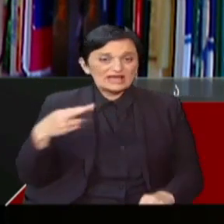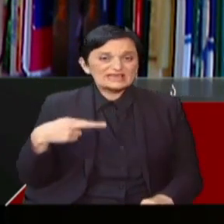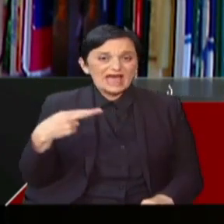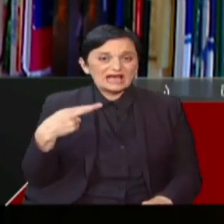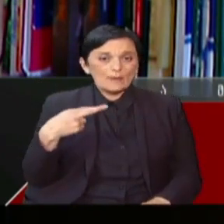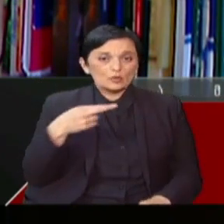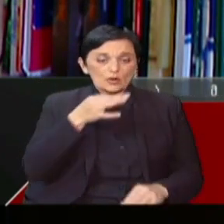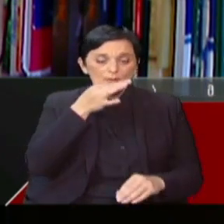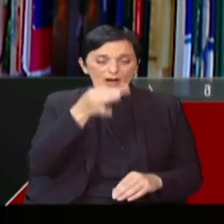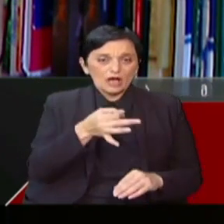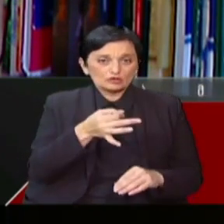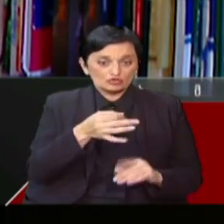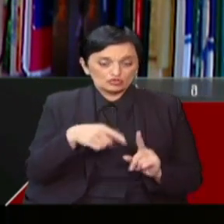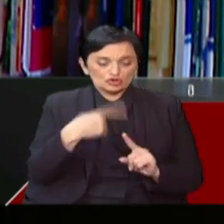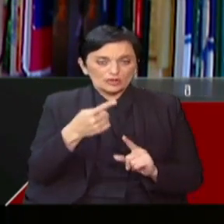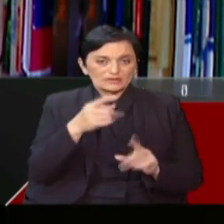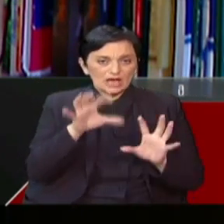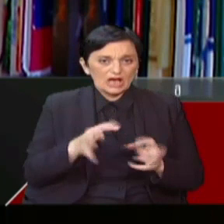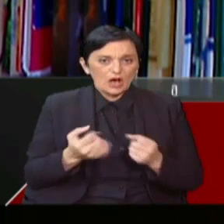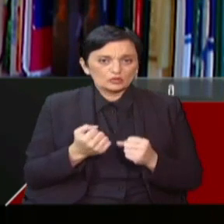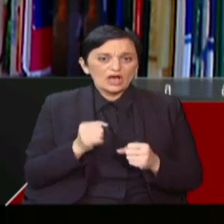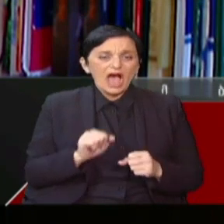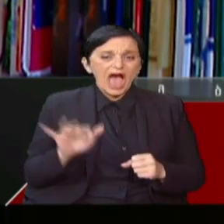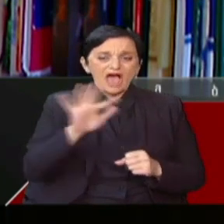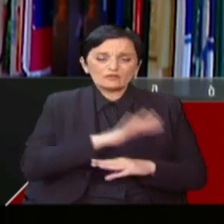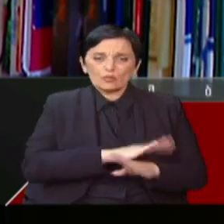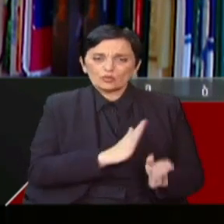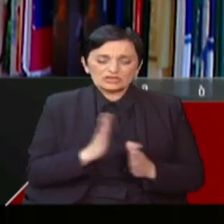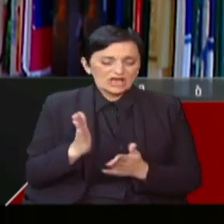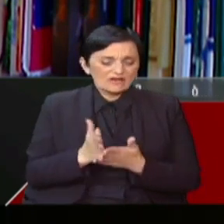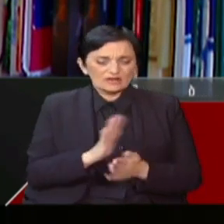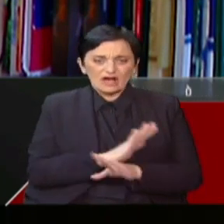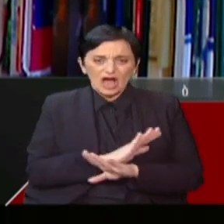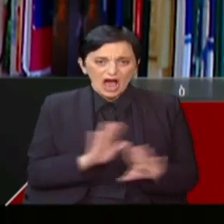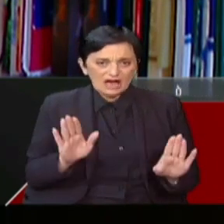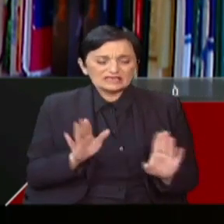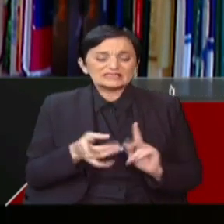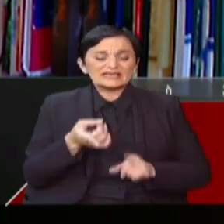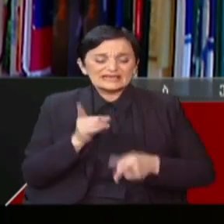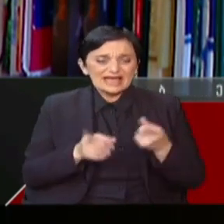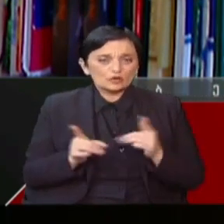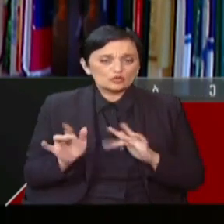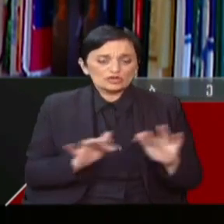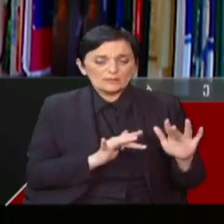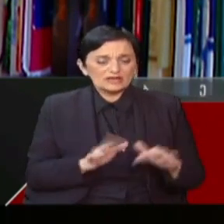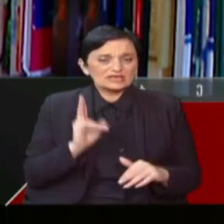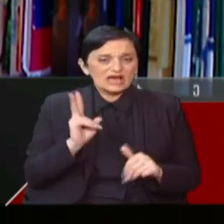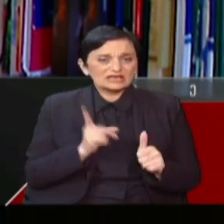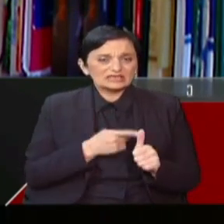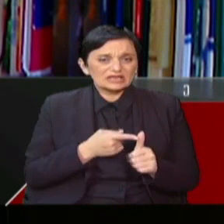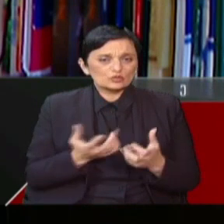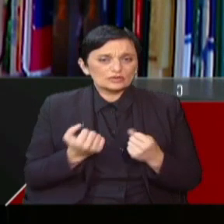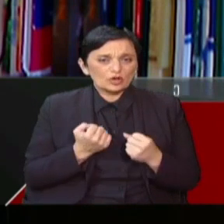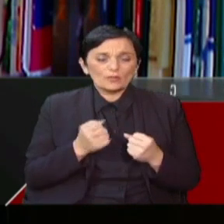ის შემდგომ კანონს მიიღებენ. ეს არ არის არც ევროპული ქცევა და არც რეალურად ქმედება კანდიდატ სტატუსის